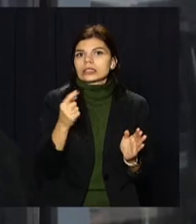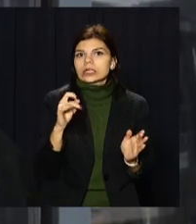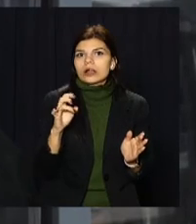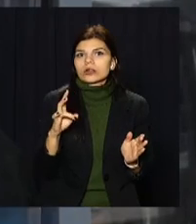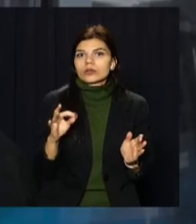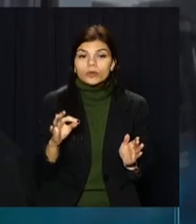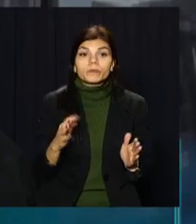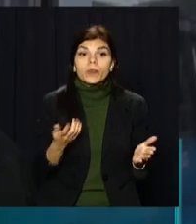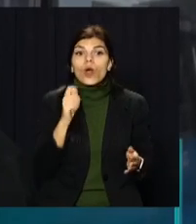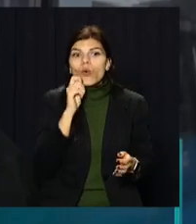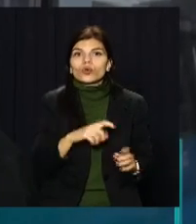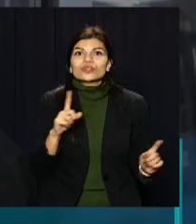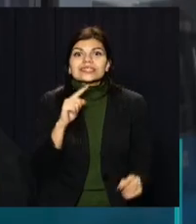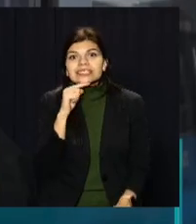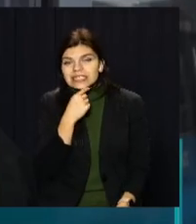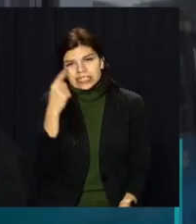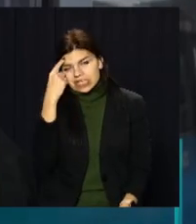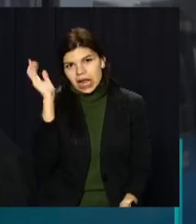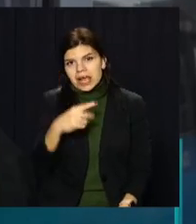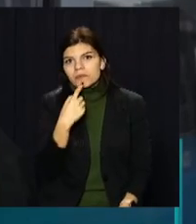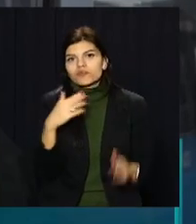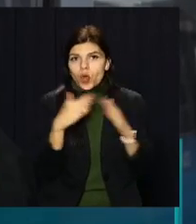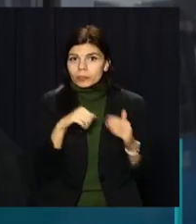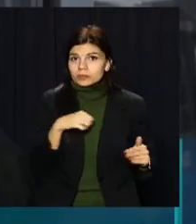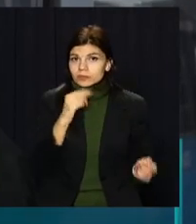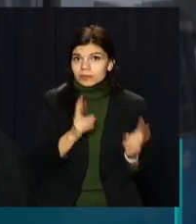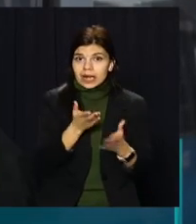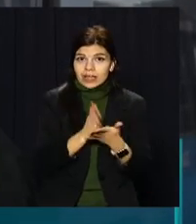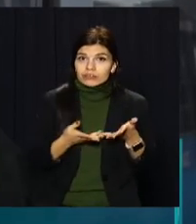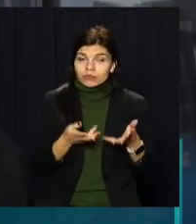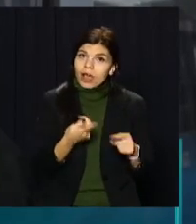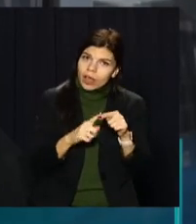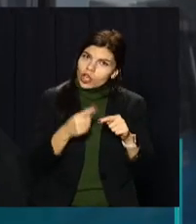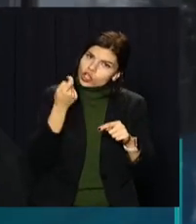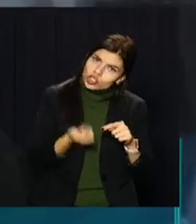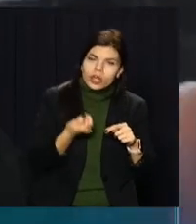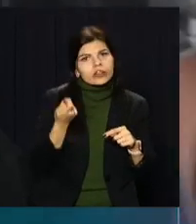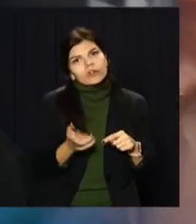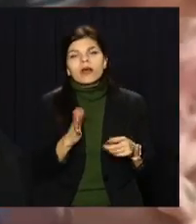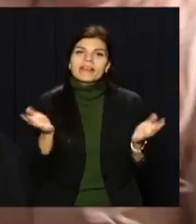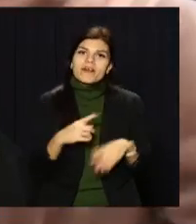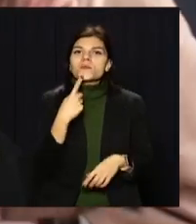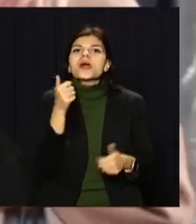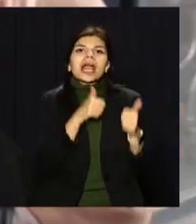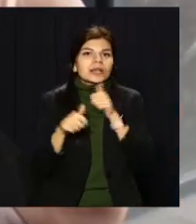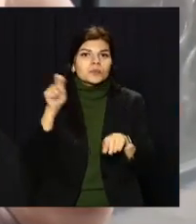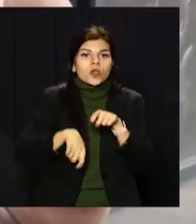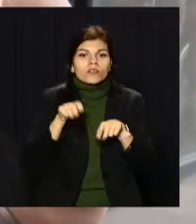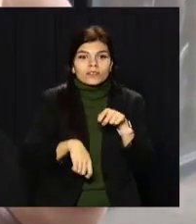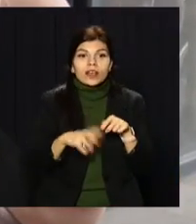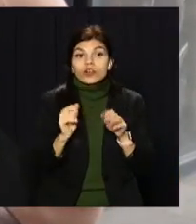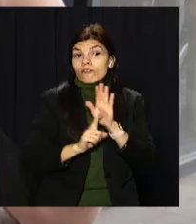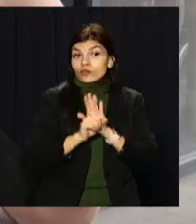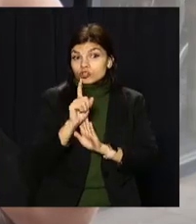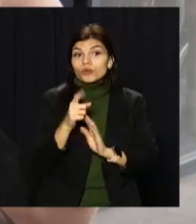збільшилась. Українці, аби зекономити, готують хліб удома. Та чи справді це дешевше, проведемо кулінарний експеримент. Та для